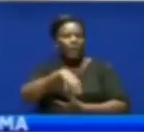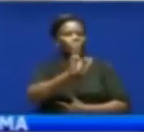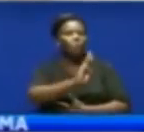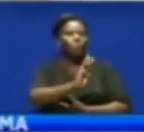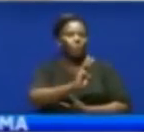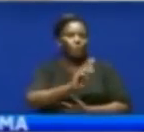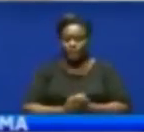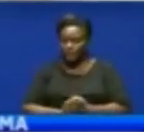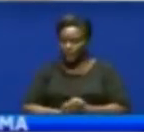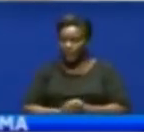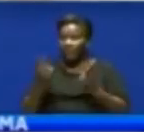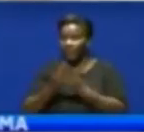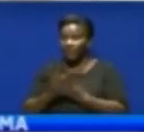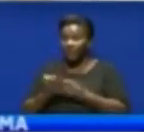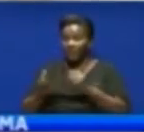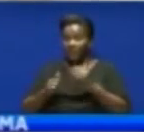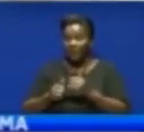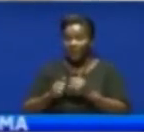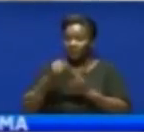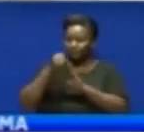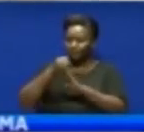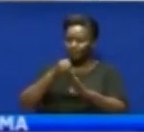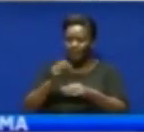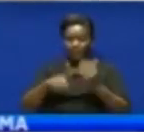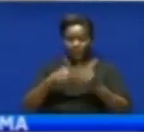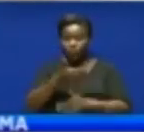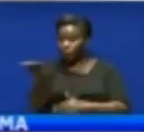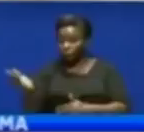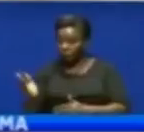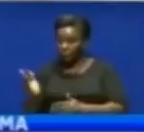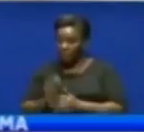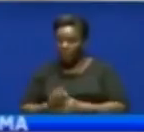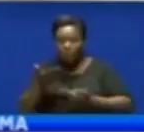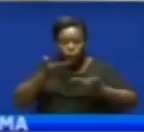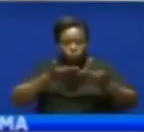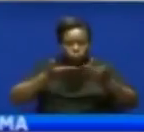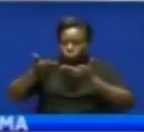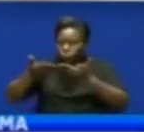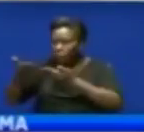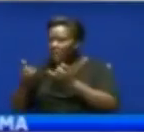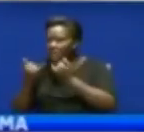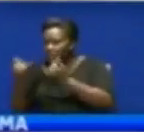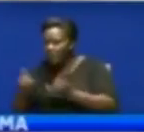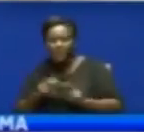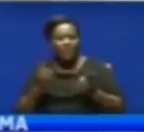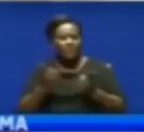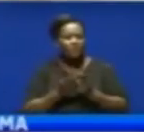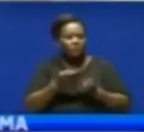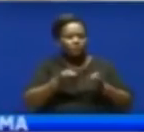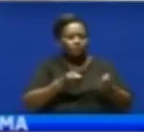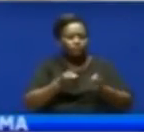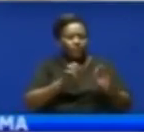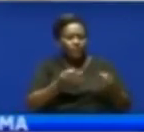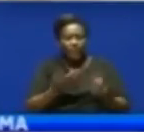taarifa na hatua muhimu za namna ya kukabiliana na tatizo hilo la corona, ikiwa ni pamoja na kutumia radio